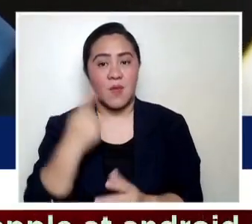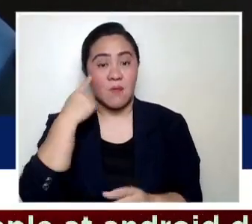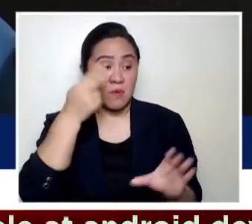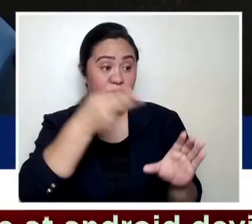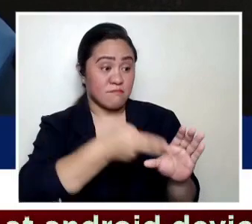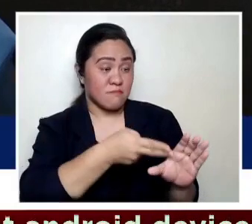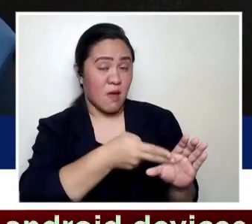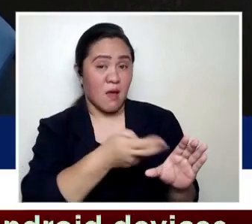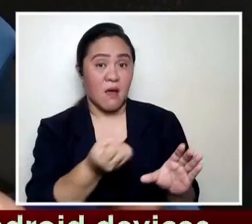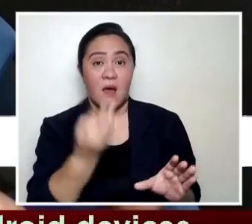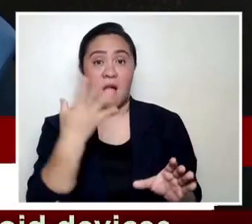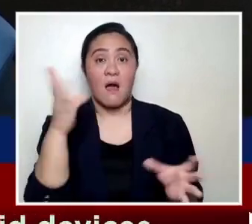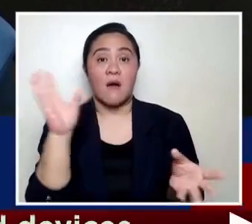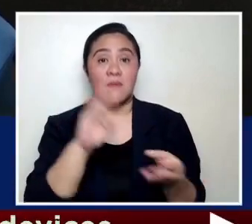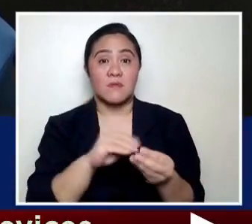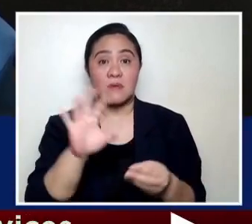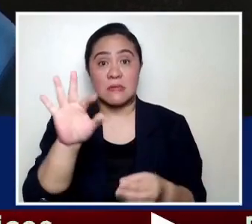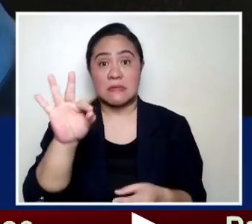mga